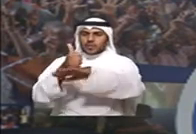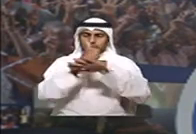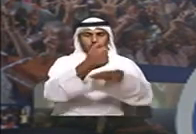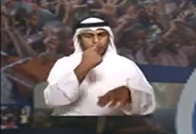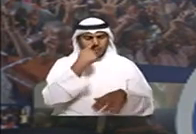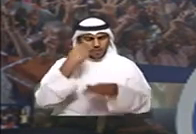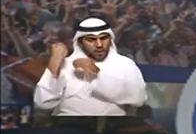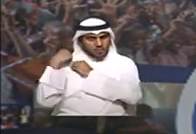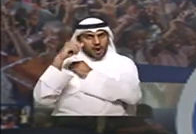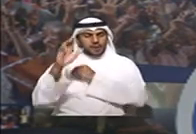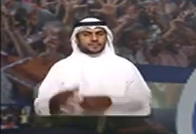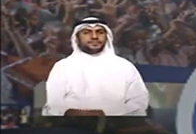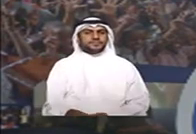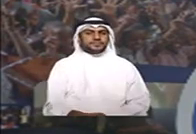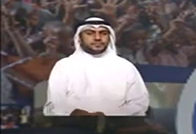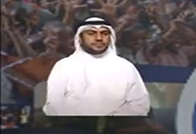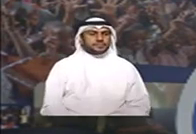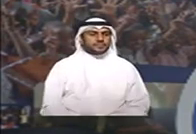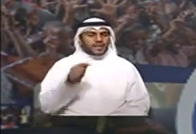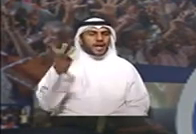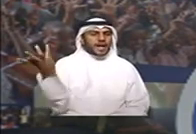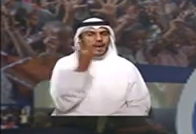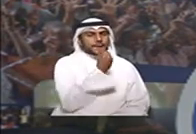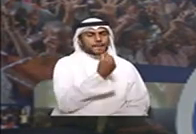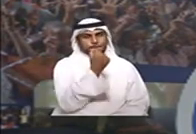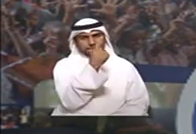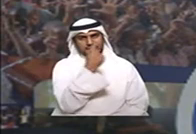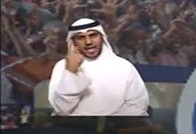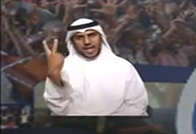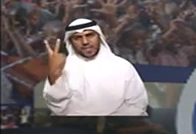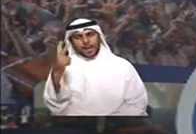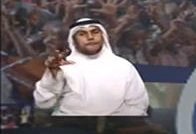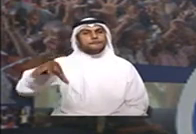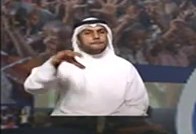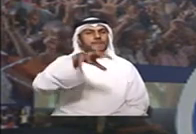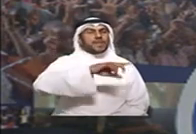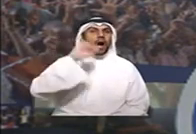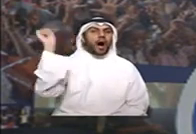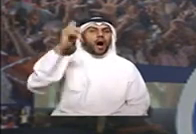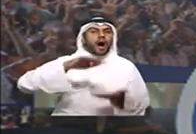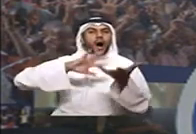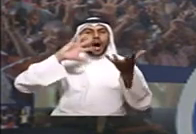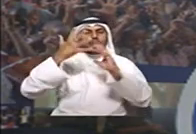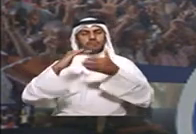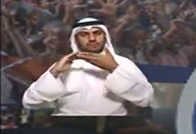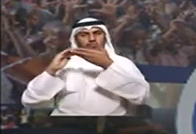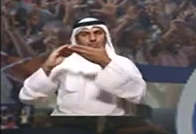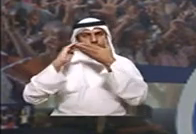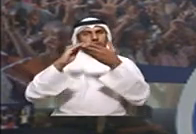الجمعية. تقدمنا ما يقارب الآن يعني تقريبا 102 دولة حول العالم من هذه المساعدات